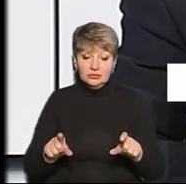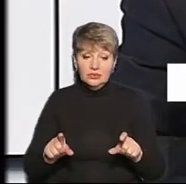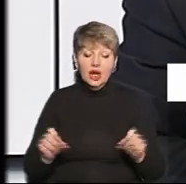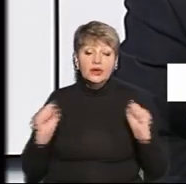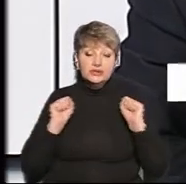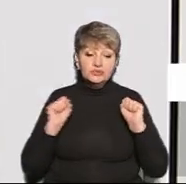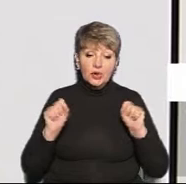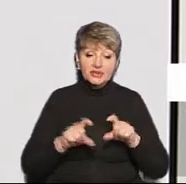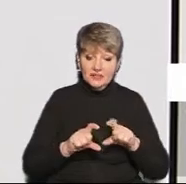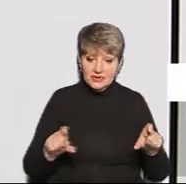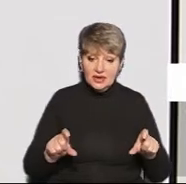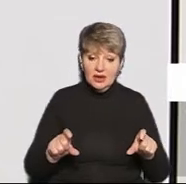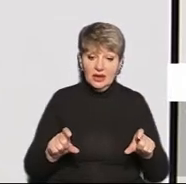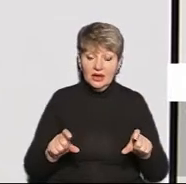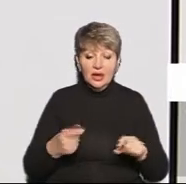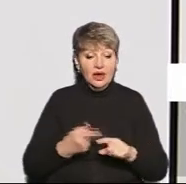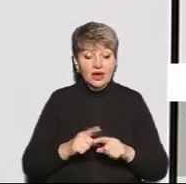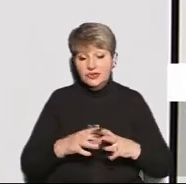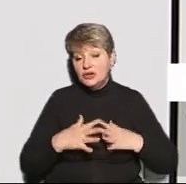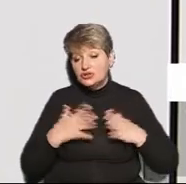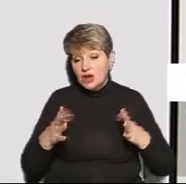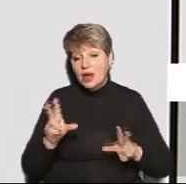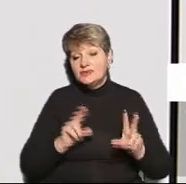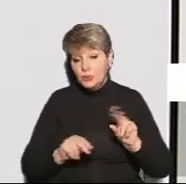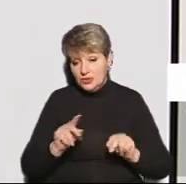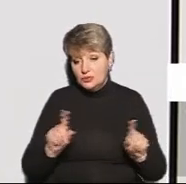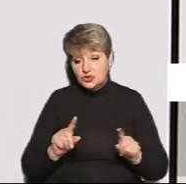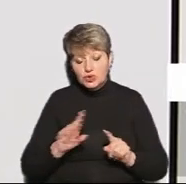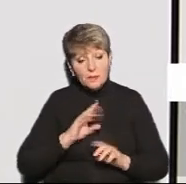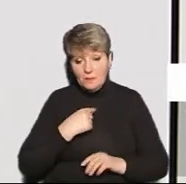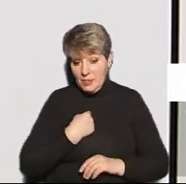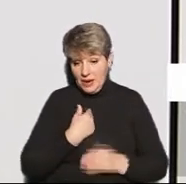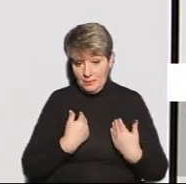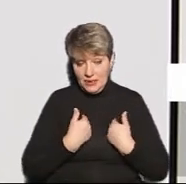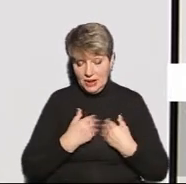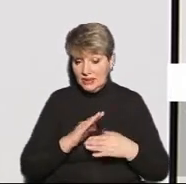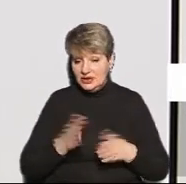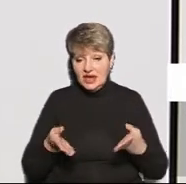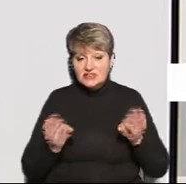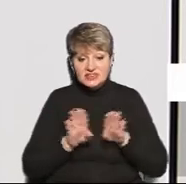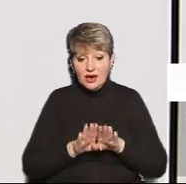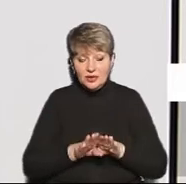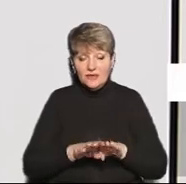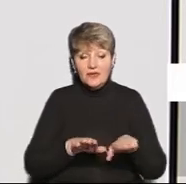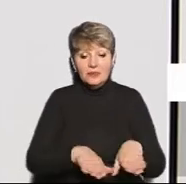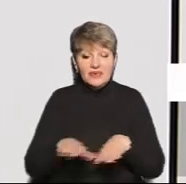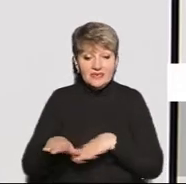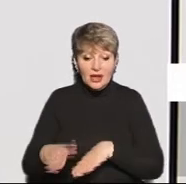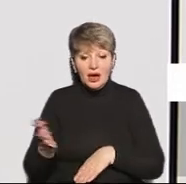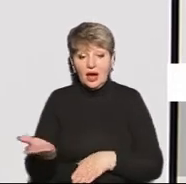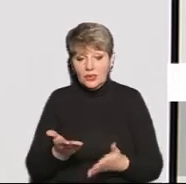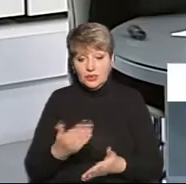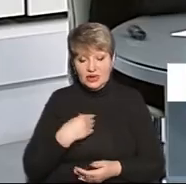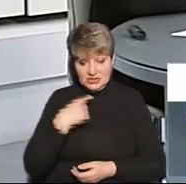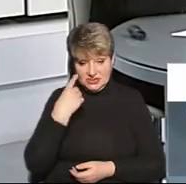і спортивних закладів, але це надзвичайно широке. Я сподіваюся, що ми навіть не закриємо можливість цих 150 місць, про які я казав в